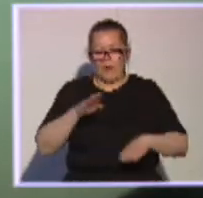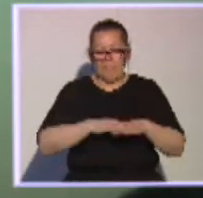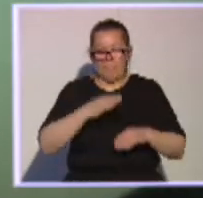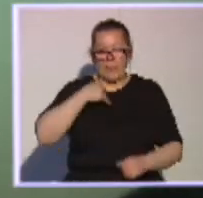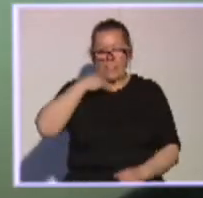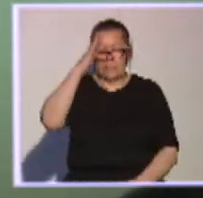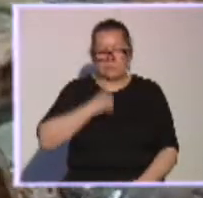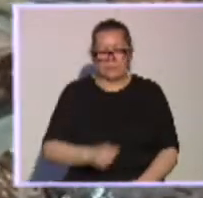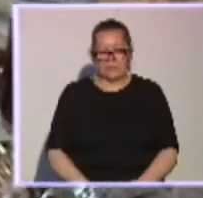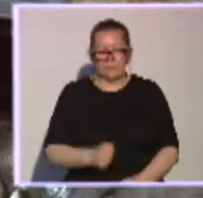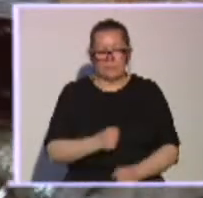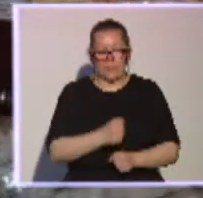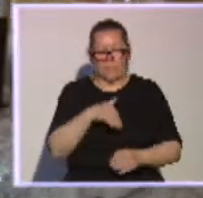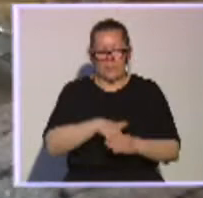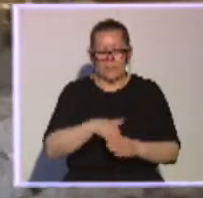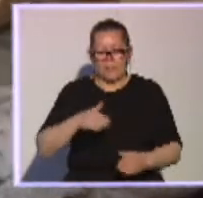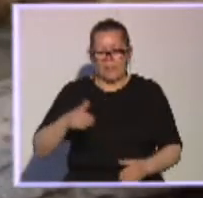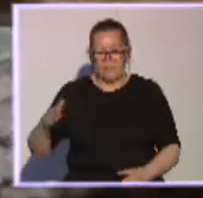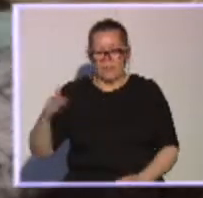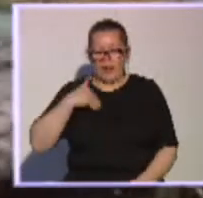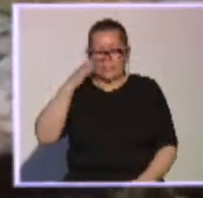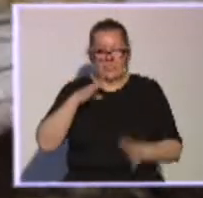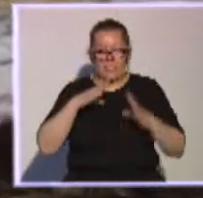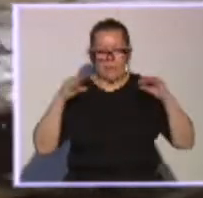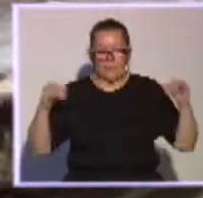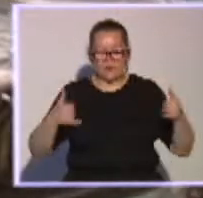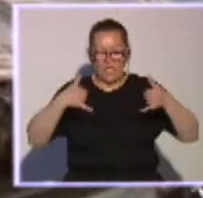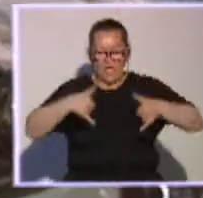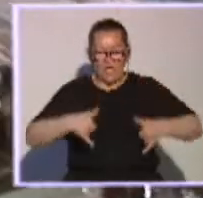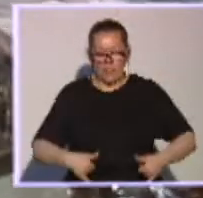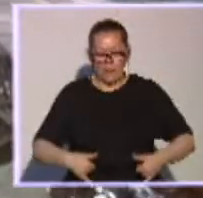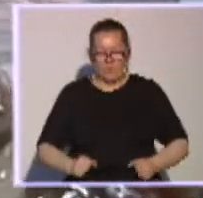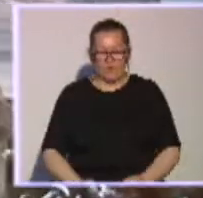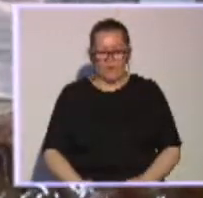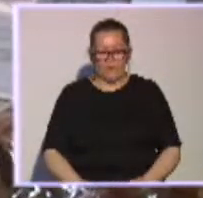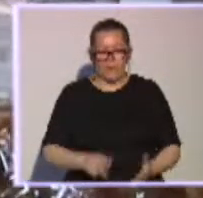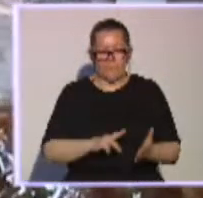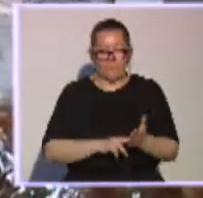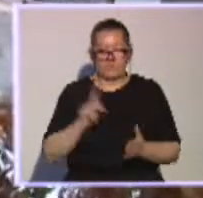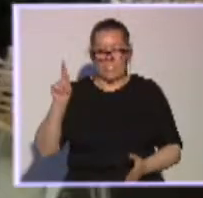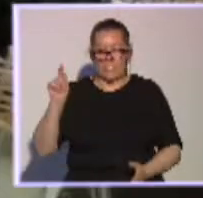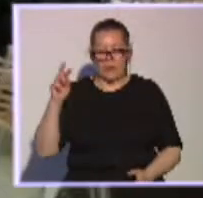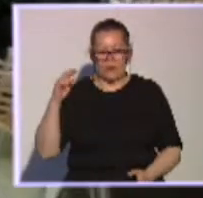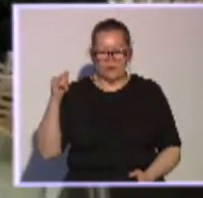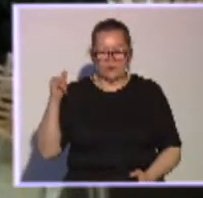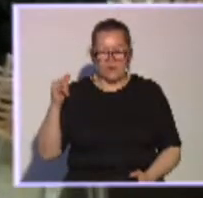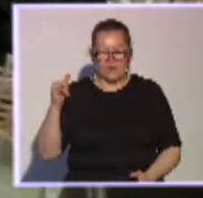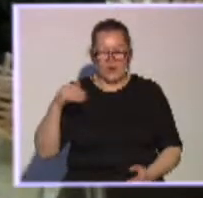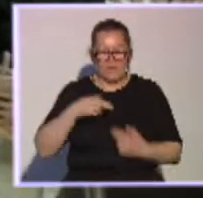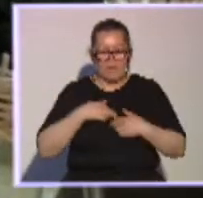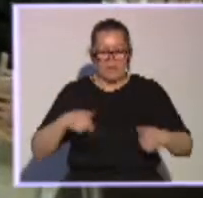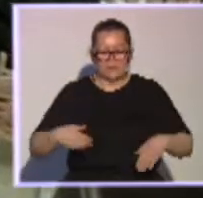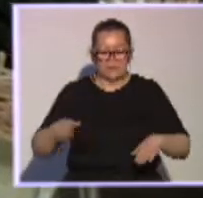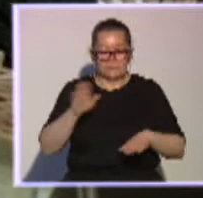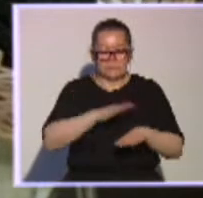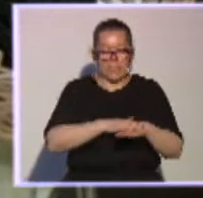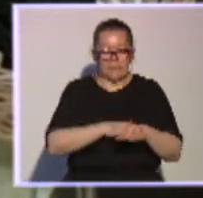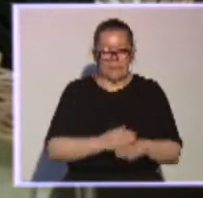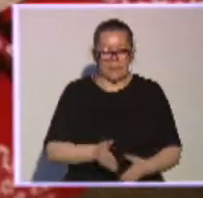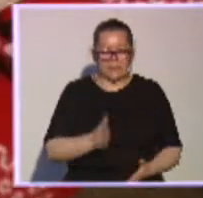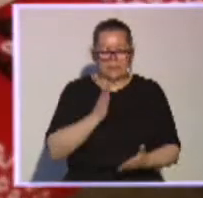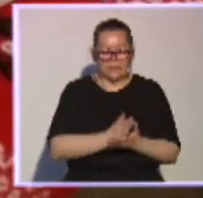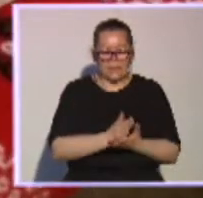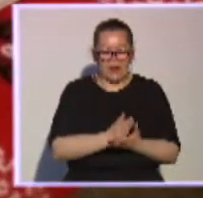ei nu ar face în fiecare zi cantități industriale. Acum, producătorii din Vâlcea, Gorj și Mehedinți sunt încurajați să aplice și pentru dreptul